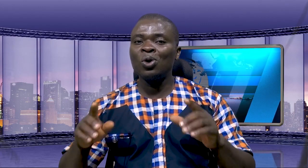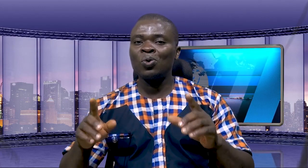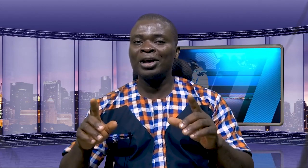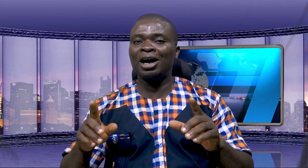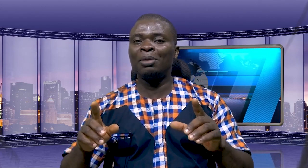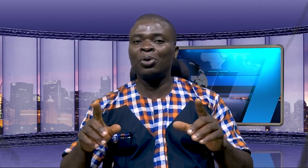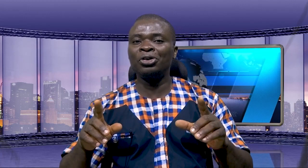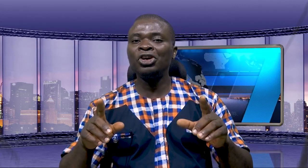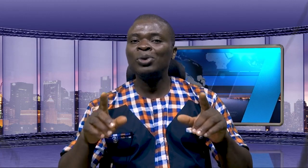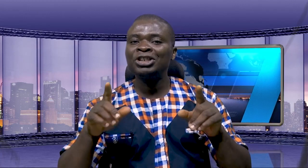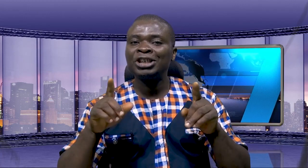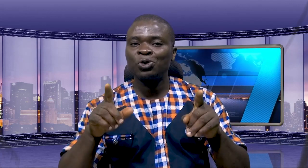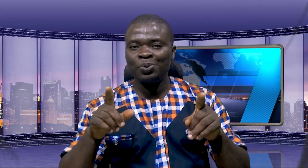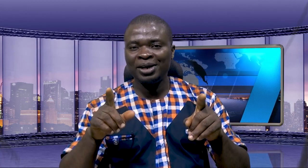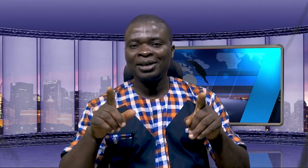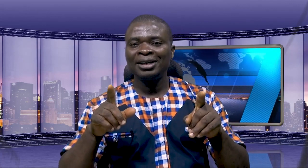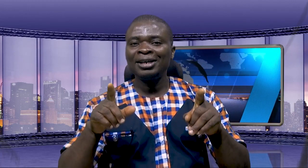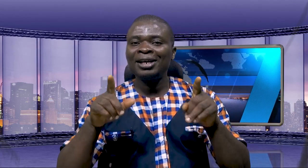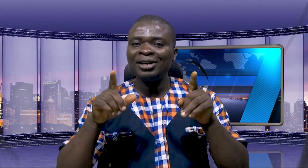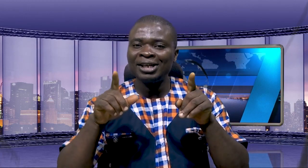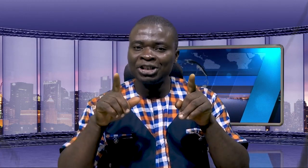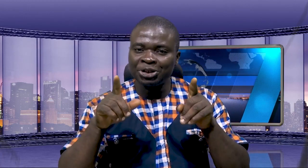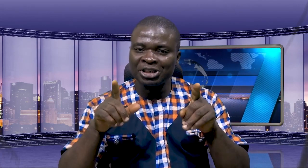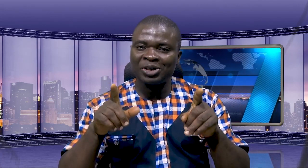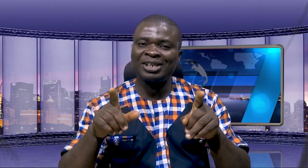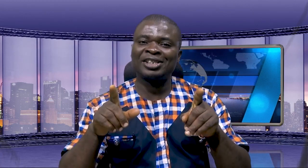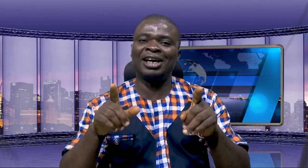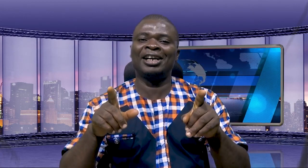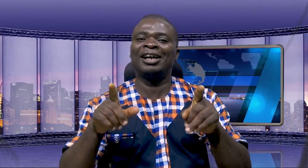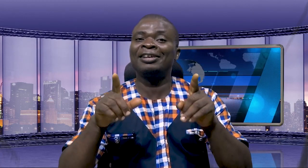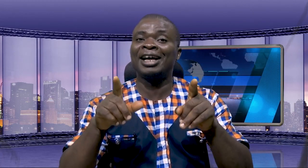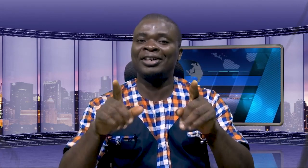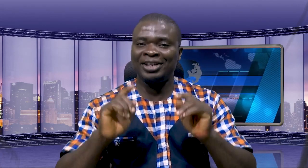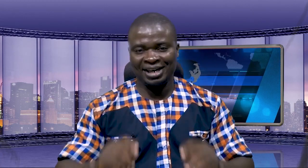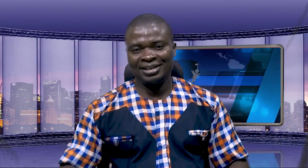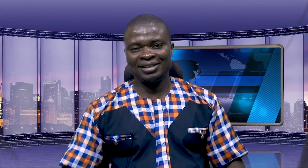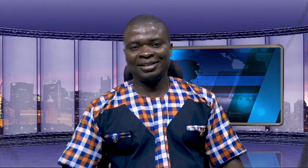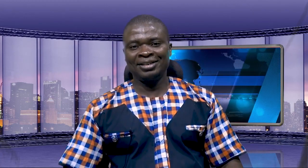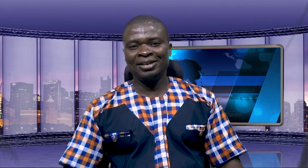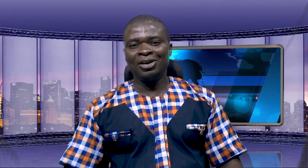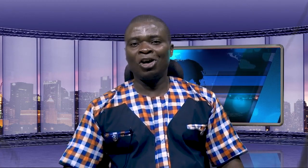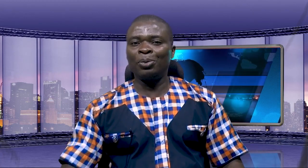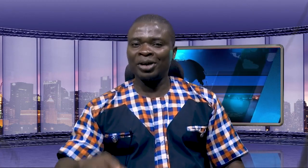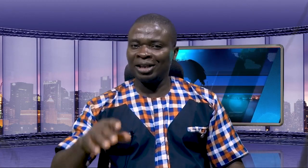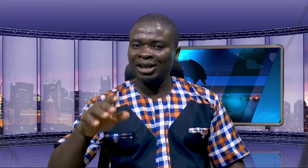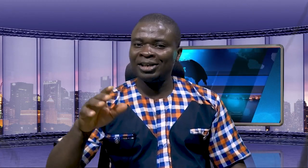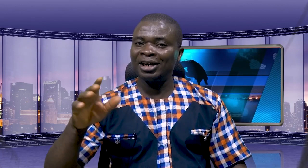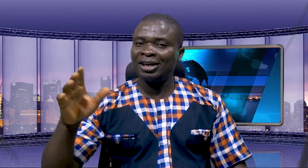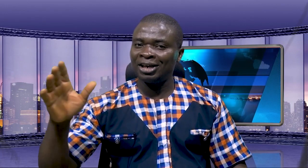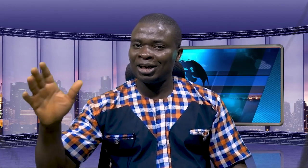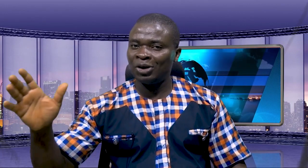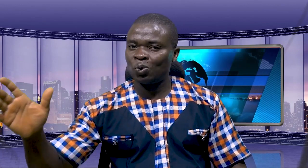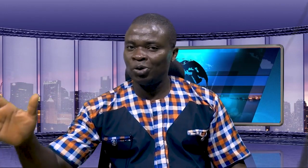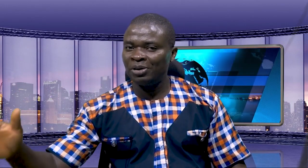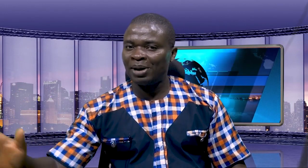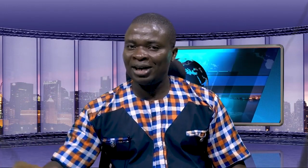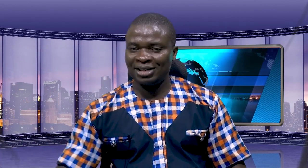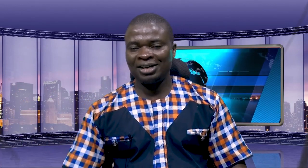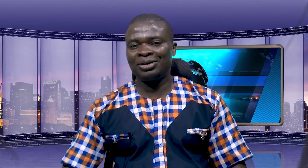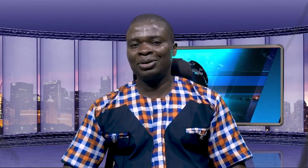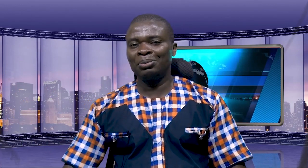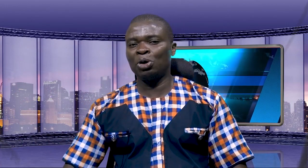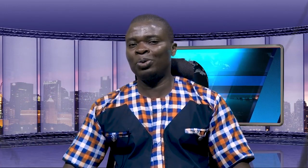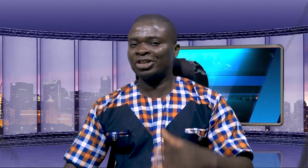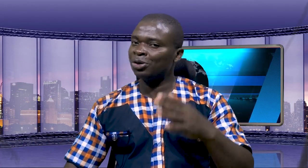anyị na-ekwu okwu ya bụ inwe nchekwube, ilegide Jizọs Kraịst anya naanị ya. Ọ bụghị ilegide ikwu na ibe